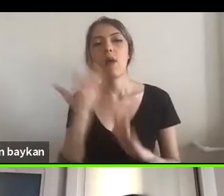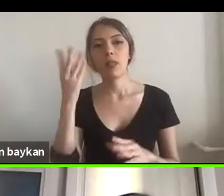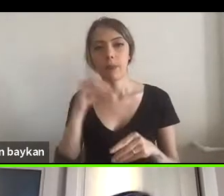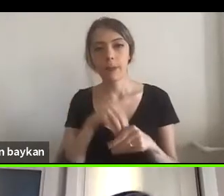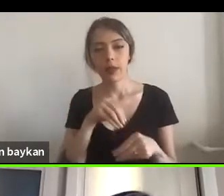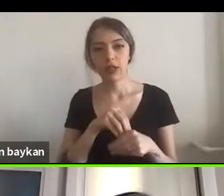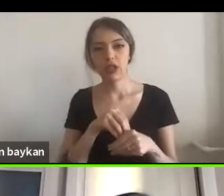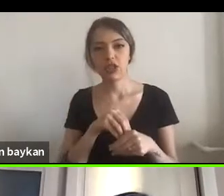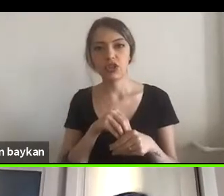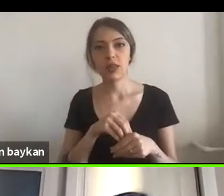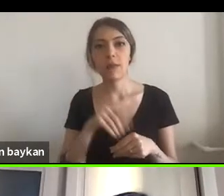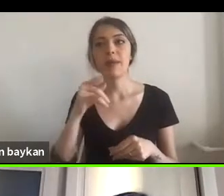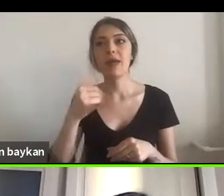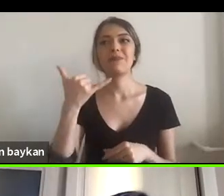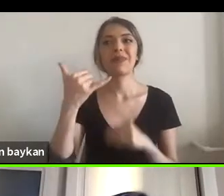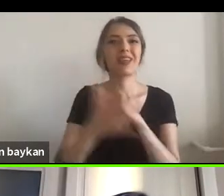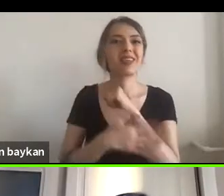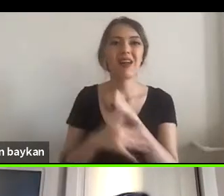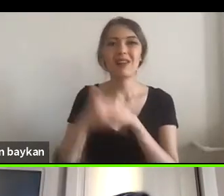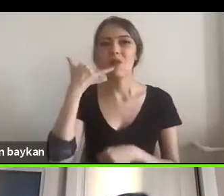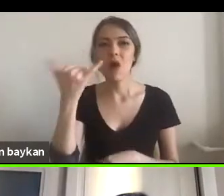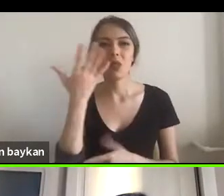çizdiğimiz konulardandı.